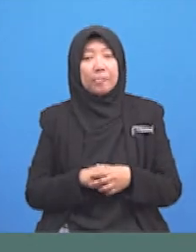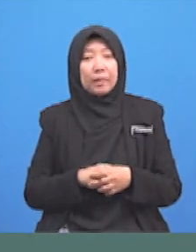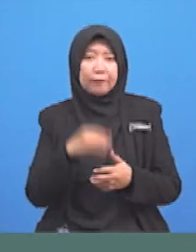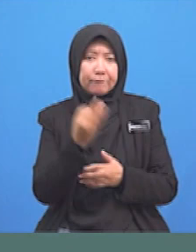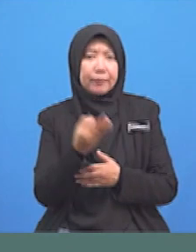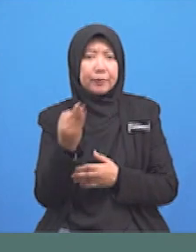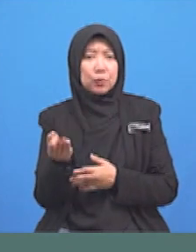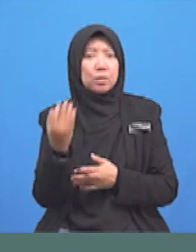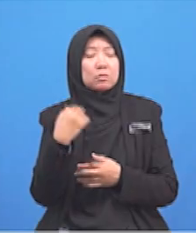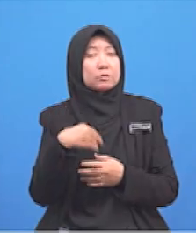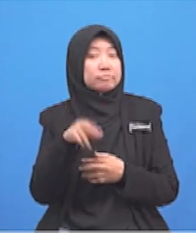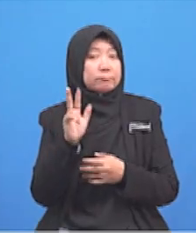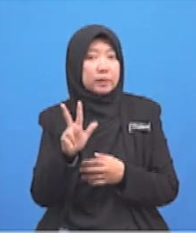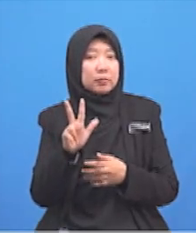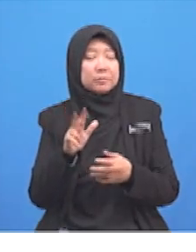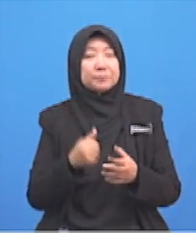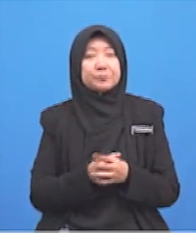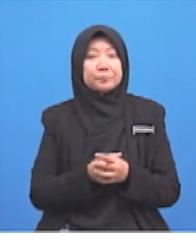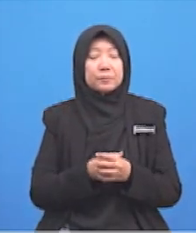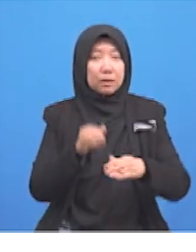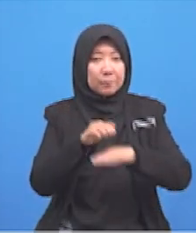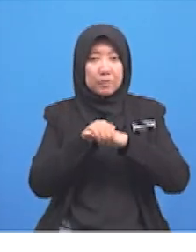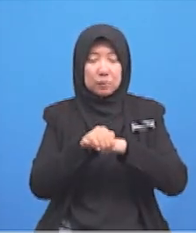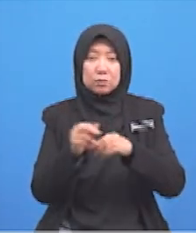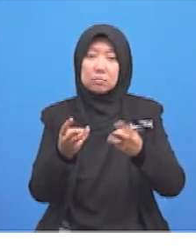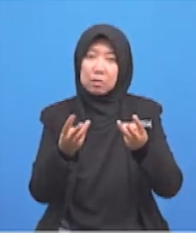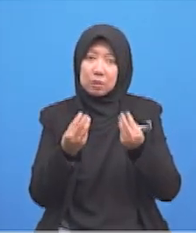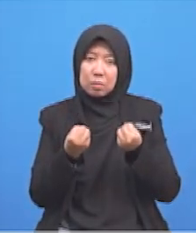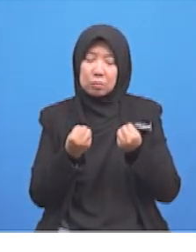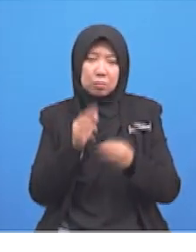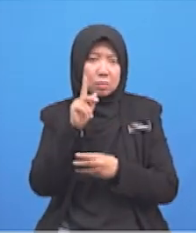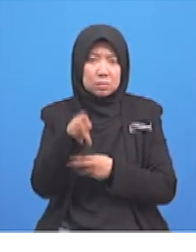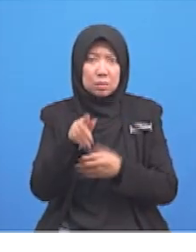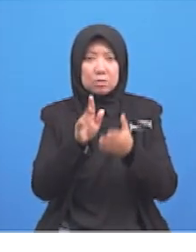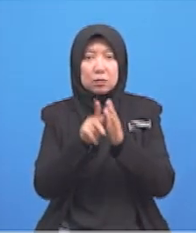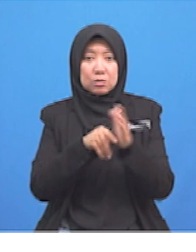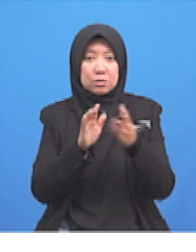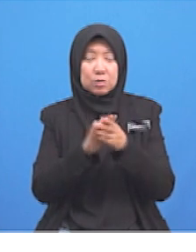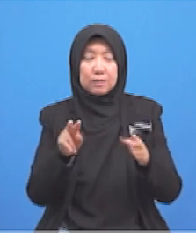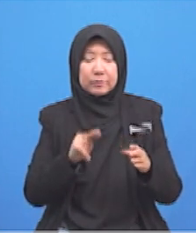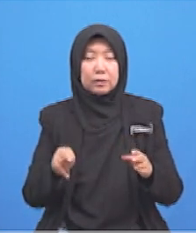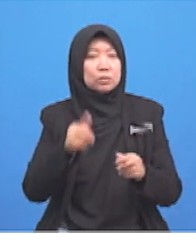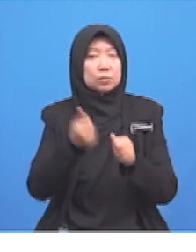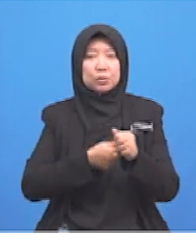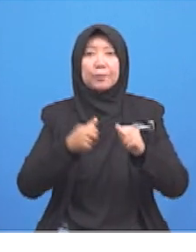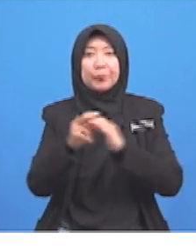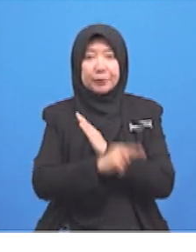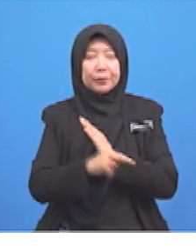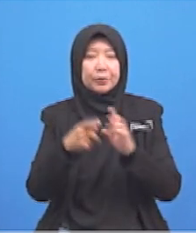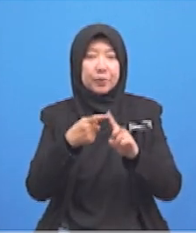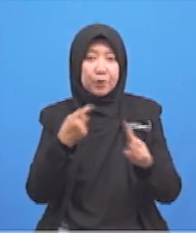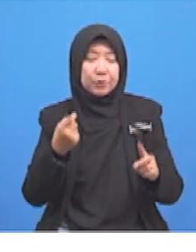Faktor yang ketiga ialah British mahu menjamin keselamatan setiap negeri daripada ancaman